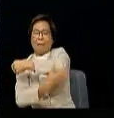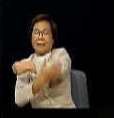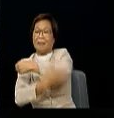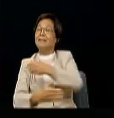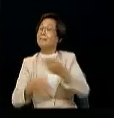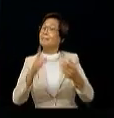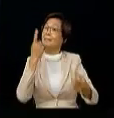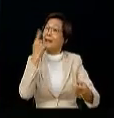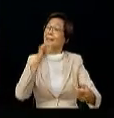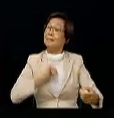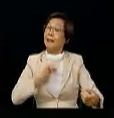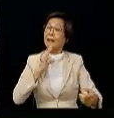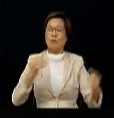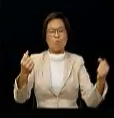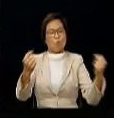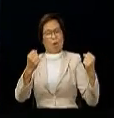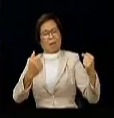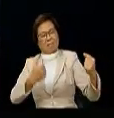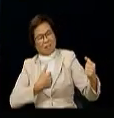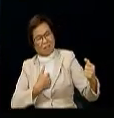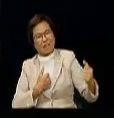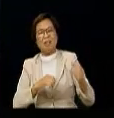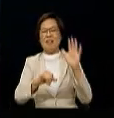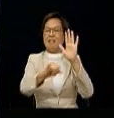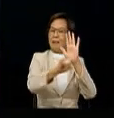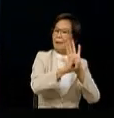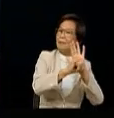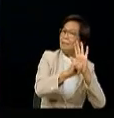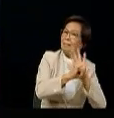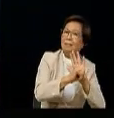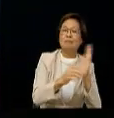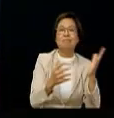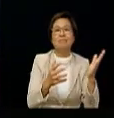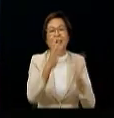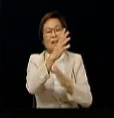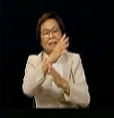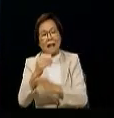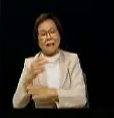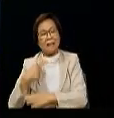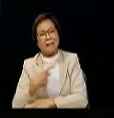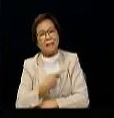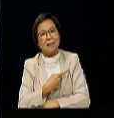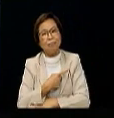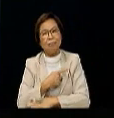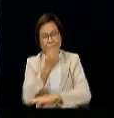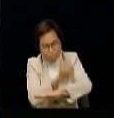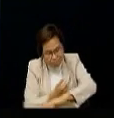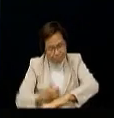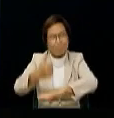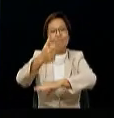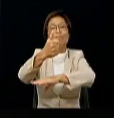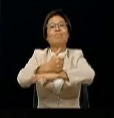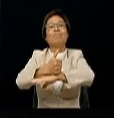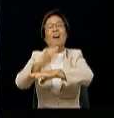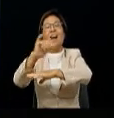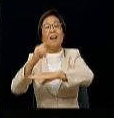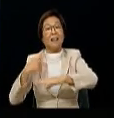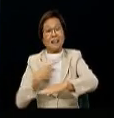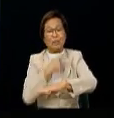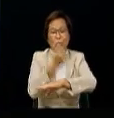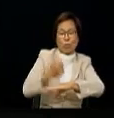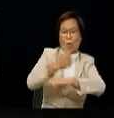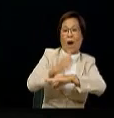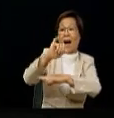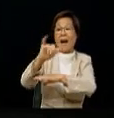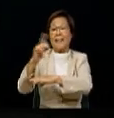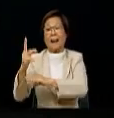certificate disoal sendiri soalnya identity dan juga kita menumbuhkan khawatirkan kuasa